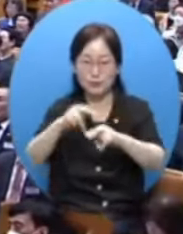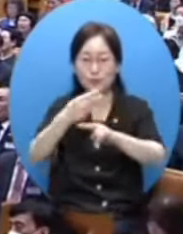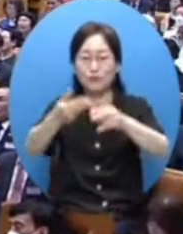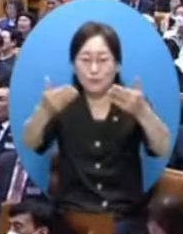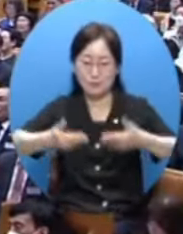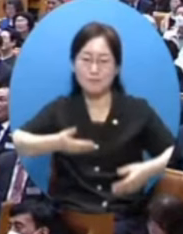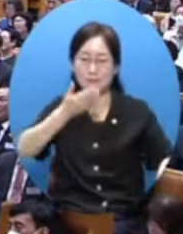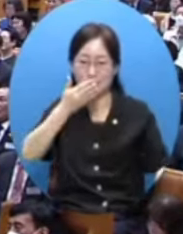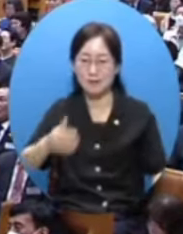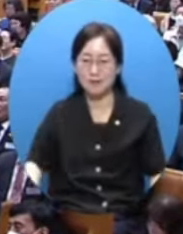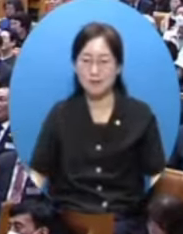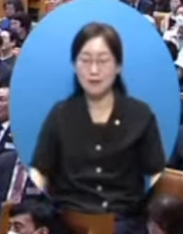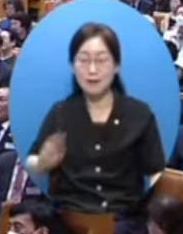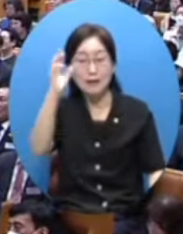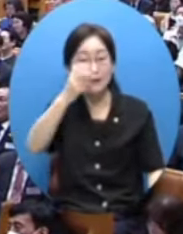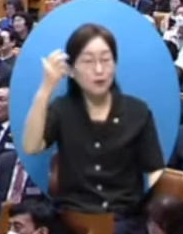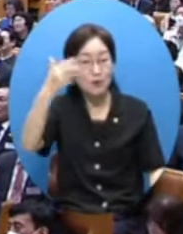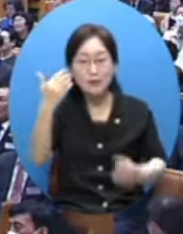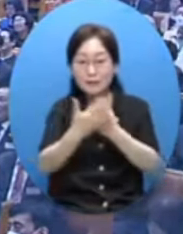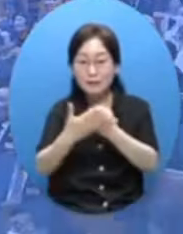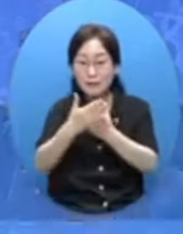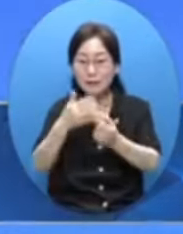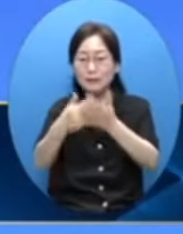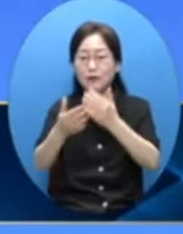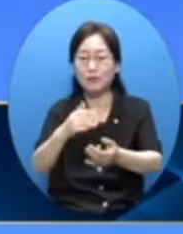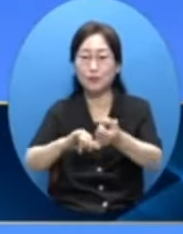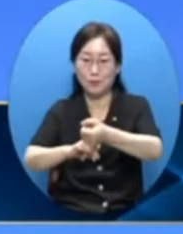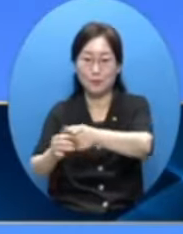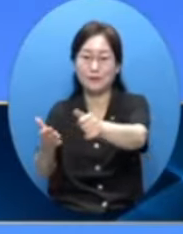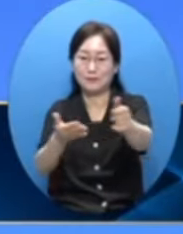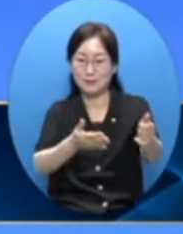것입니다. 성령의 은혜를 우리가 체험해야 되는 것입니다.